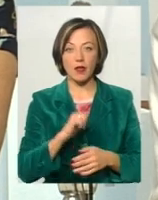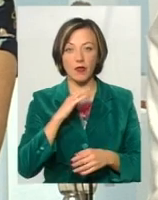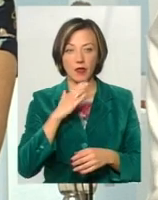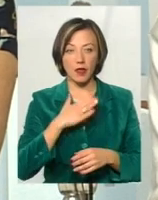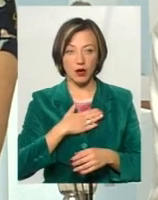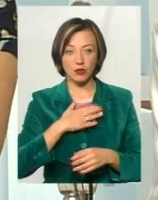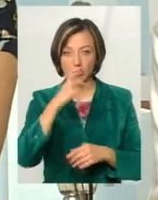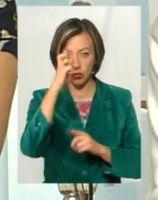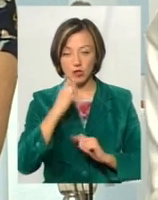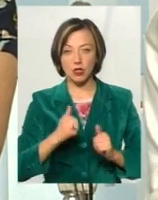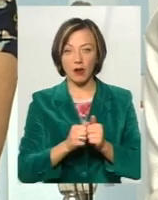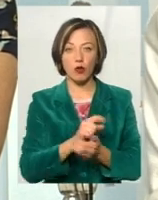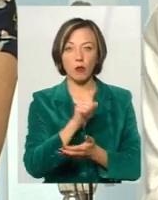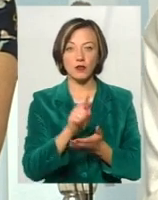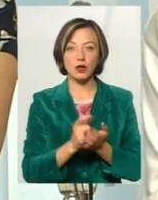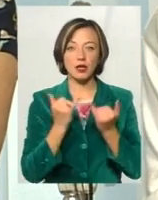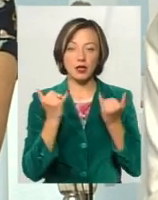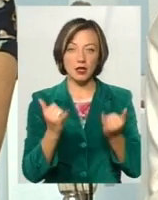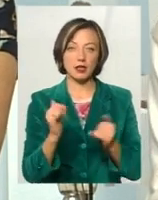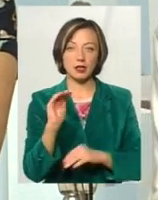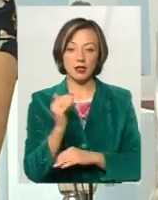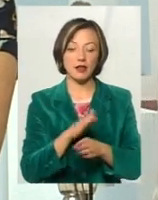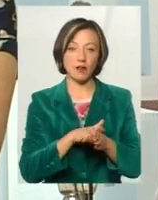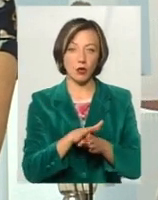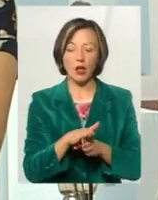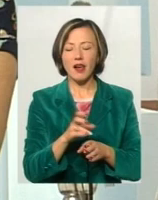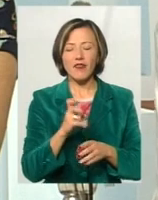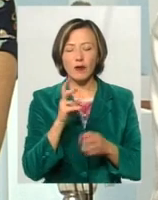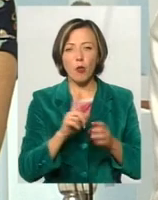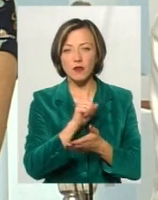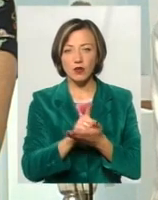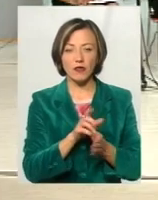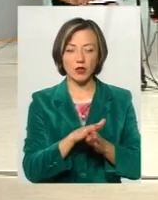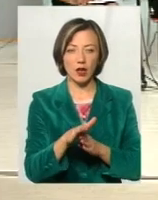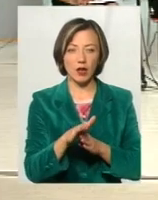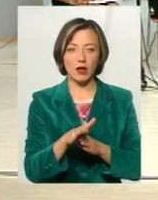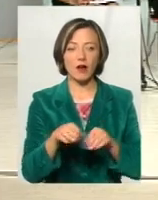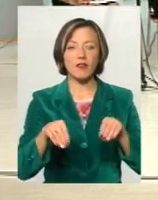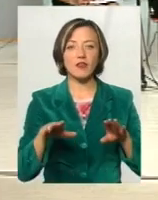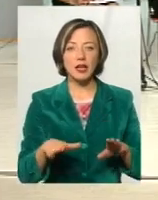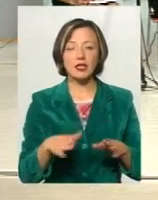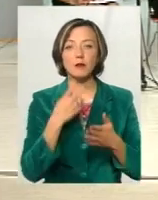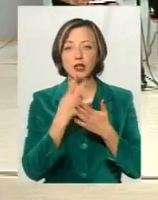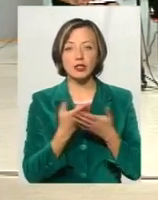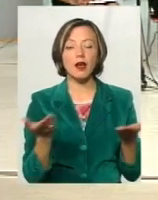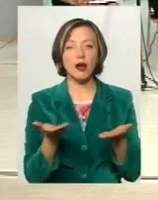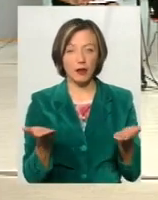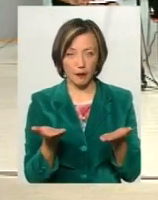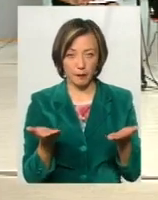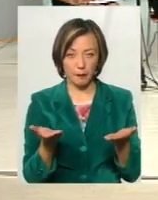нашої держави, які обов'язкові для виконання. А тому я бачу вихід з цієї ситуації,